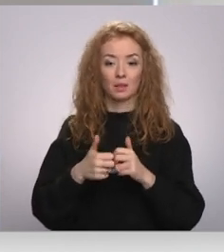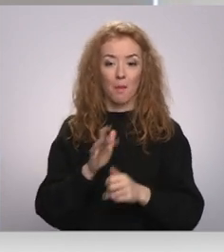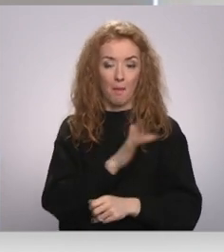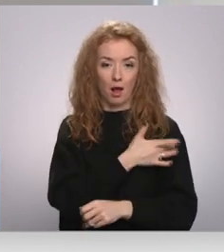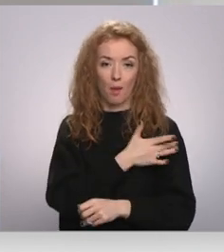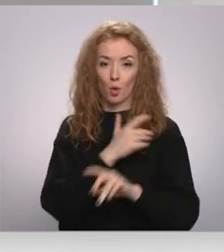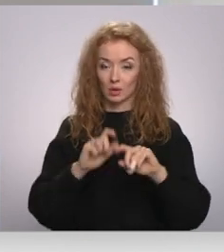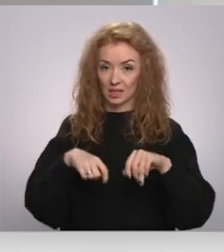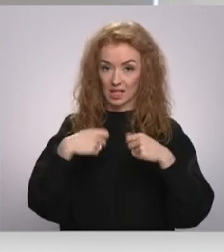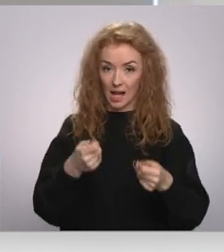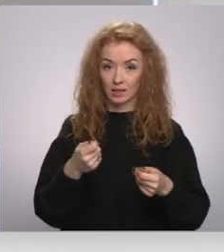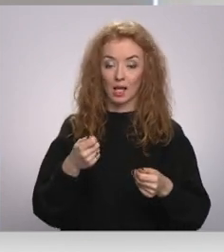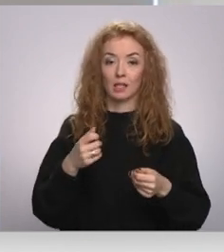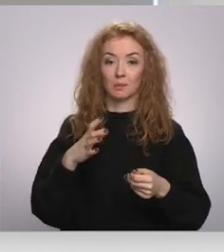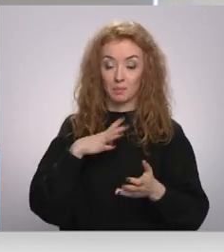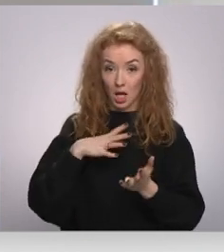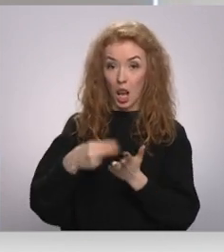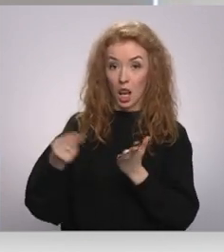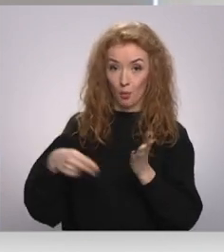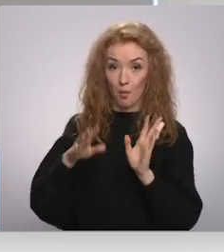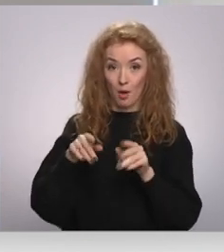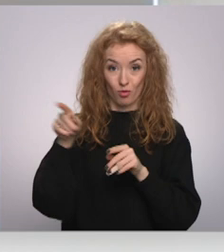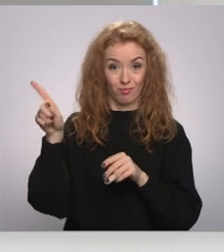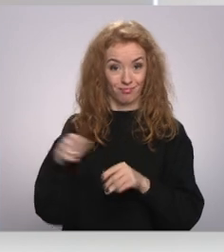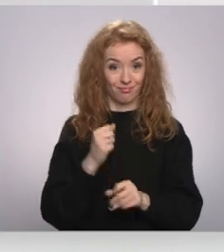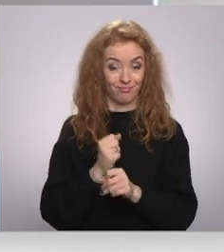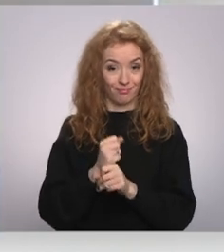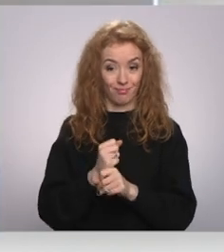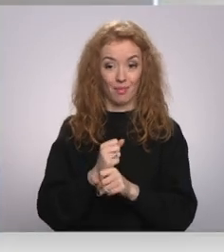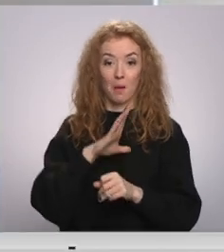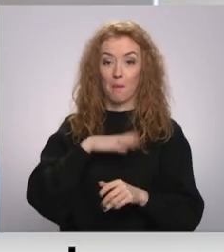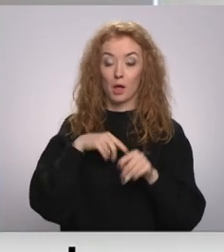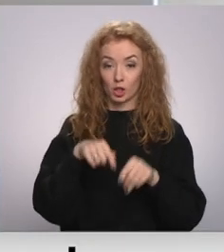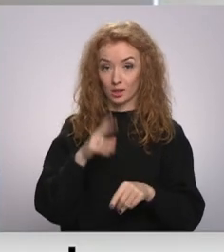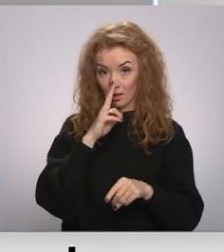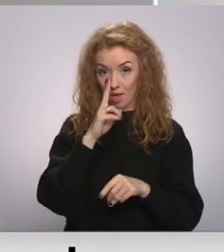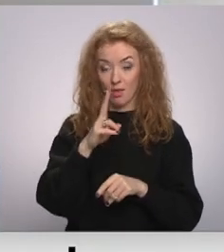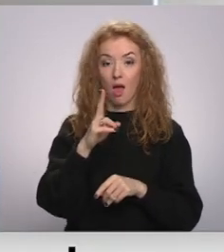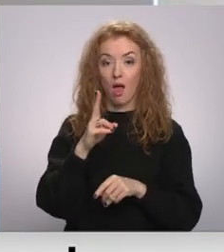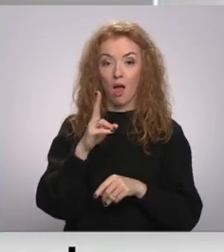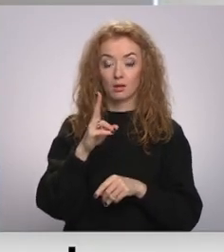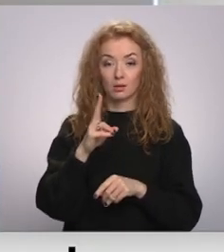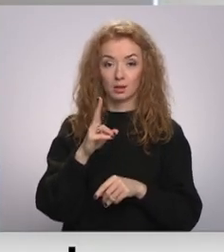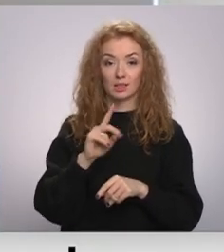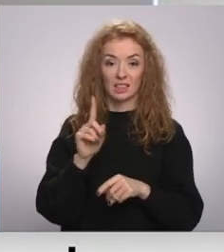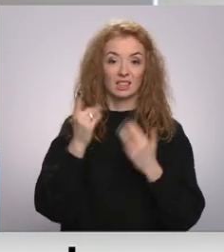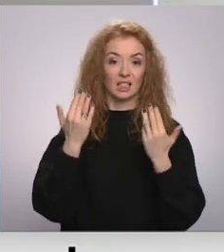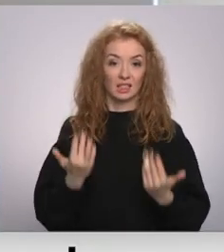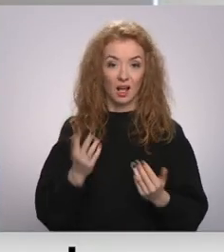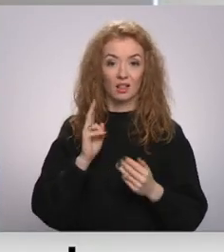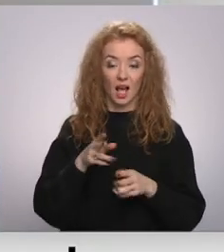pakalpojumu sniedzējs, ar ko ir noslēgts tā kā līgums par šī darba veikšanu. Pēc šīs nedēļas tā kā ir secināts,